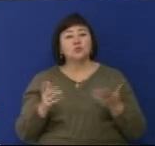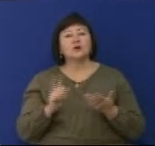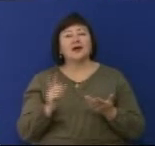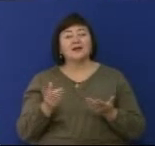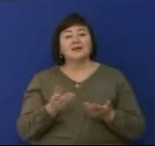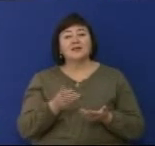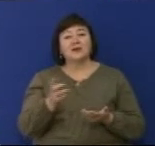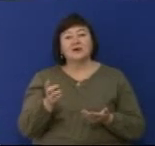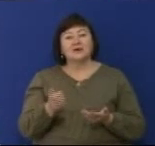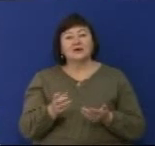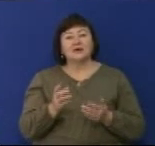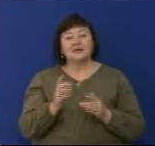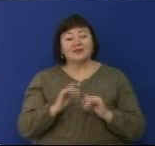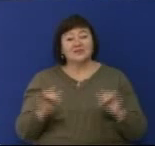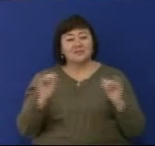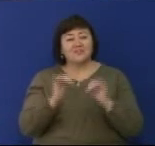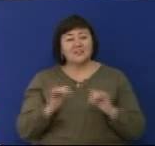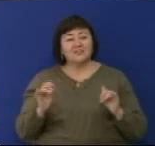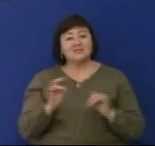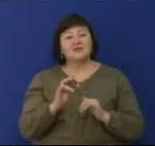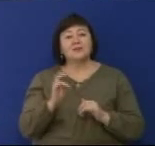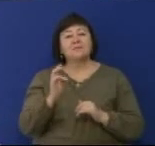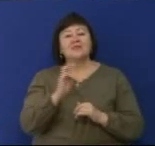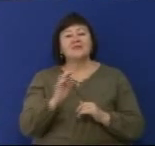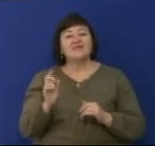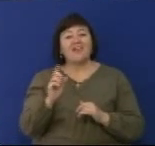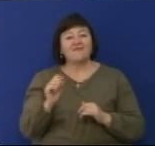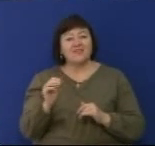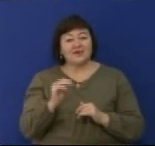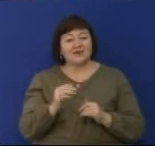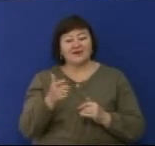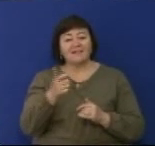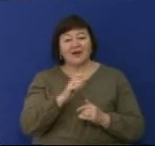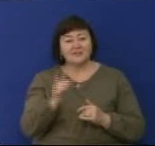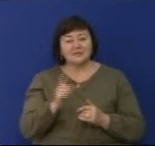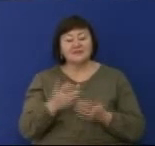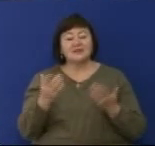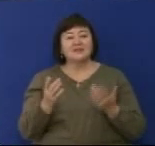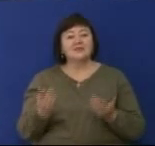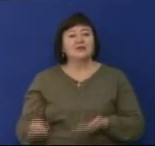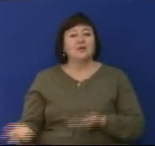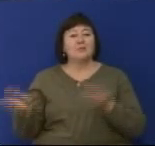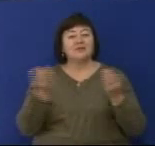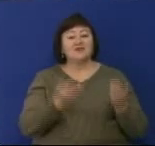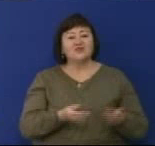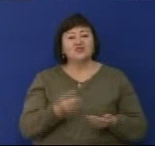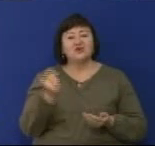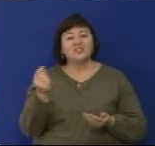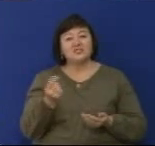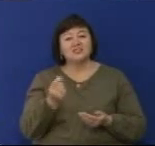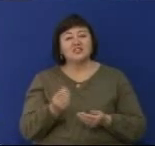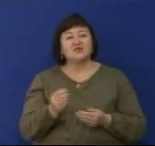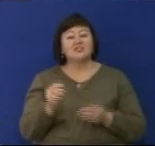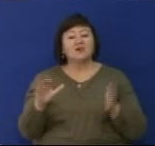развитие нефтегазового сектора состоянии нефтеперерабатывающих заводов и а позитивной динамики привлечения инвестиций в энергетику глава